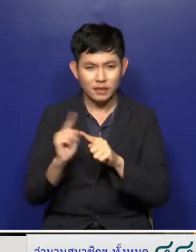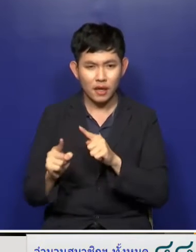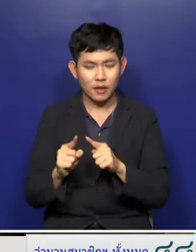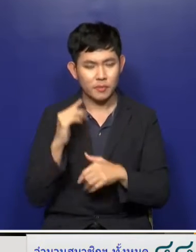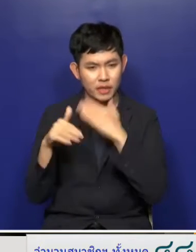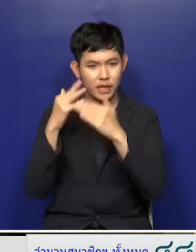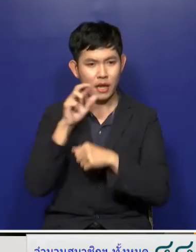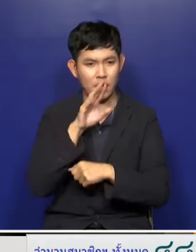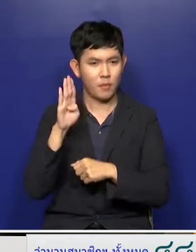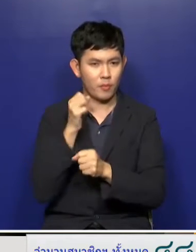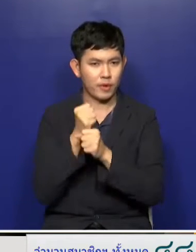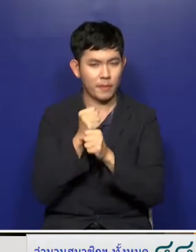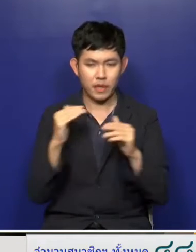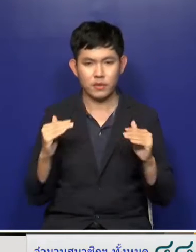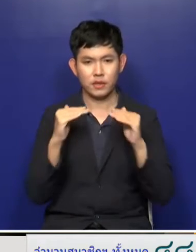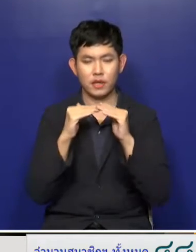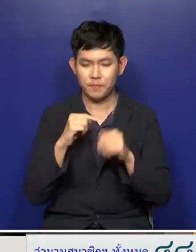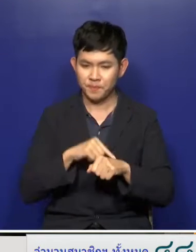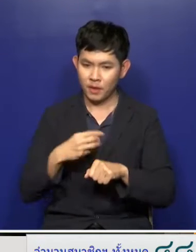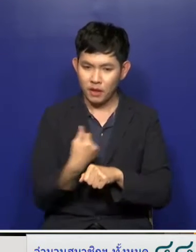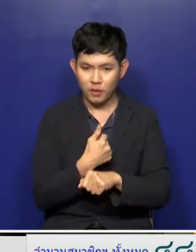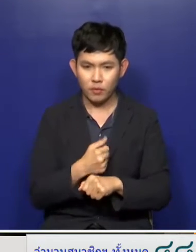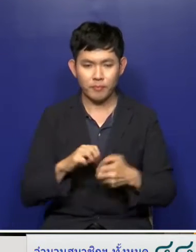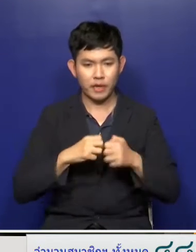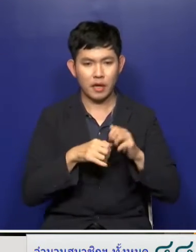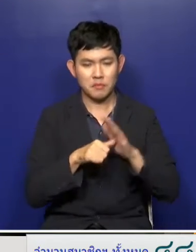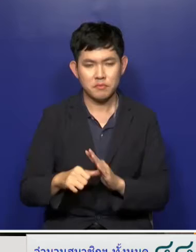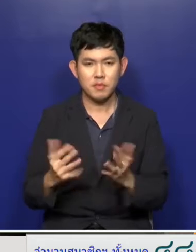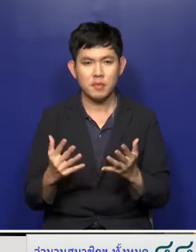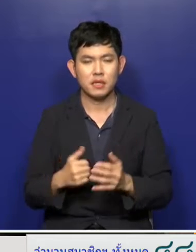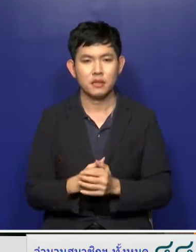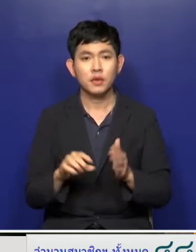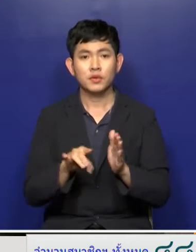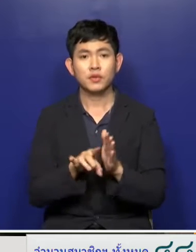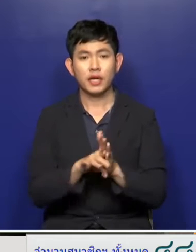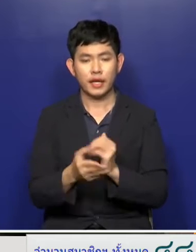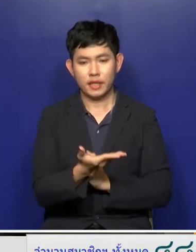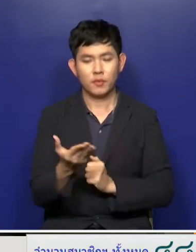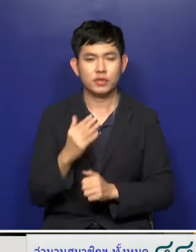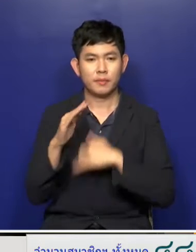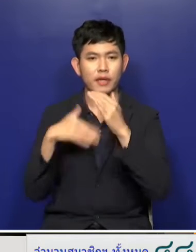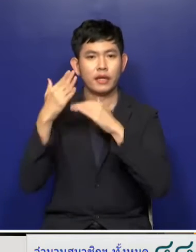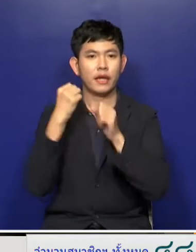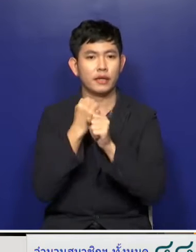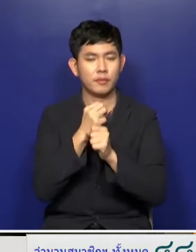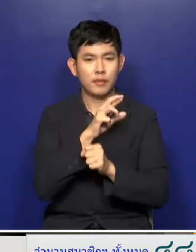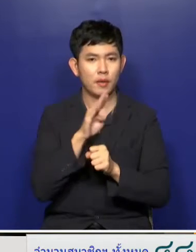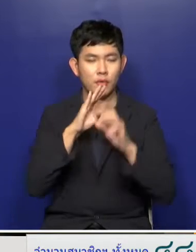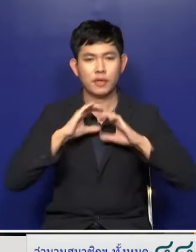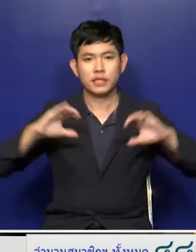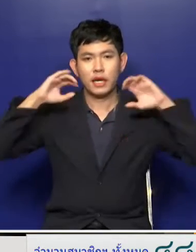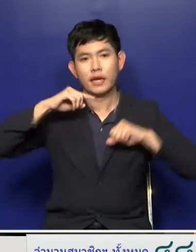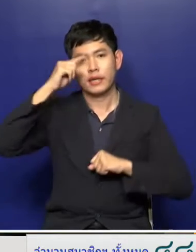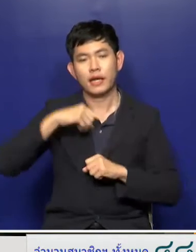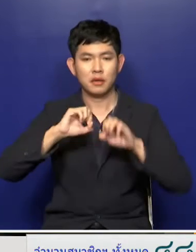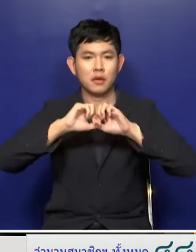บบให้มนยุติธรรมรวดเร็วไม่เลือกปฏิบัติแล้สุดท้ายท่านจะพัฒนาระบบราชัการทายให้ปรงใสไร้ผลป